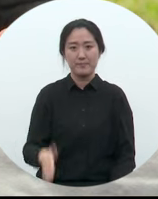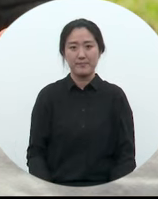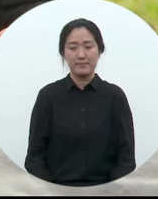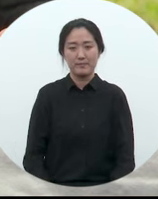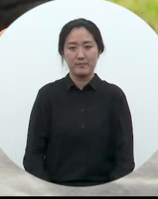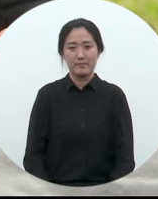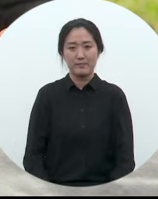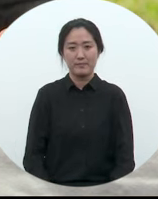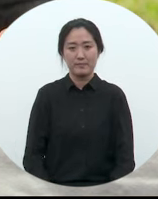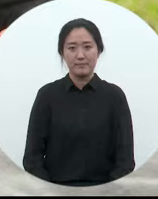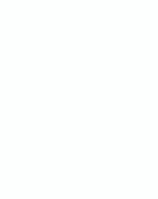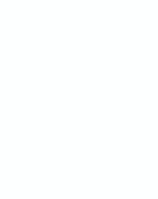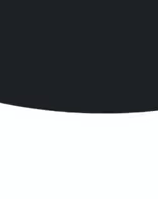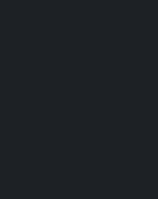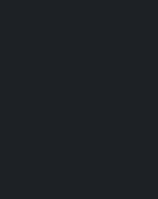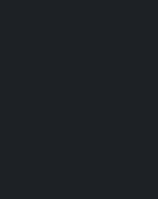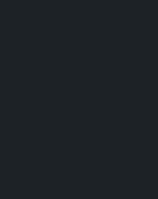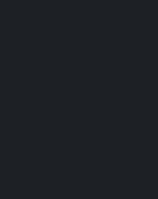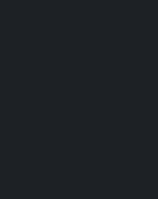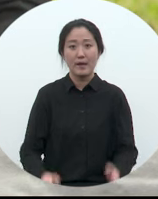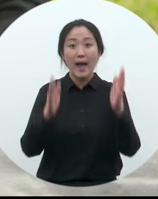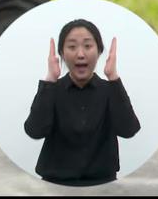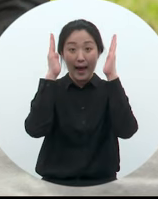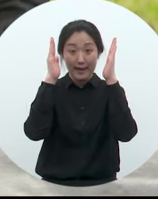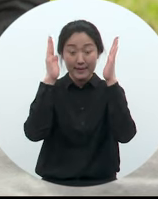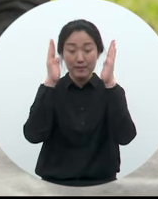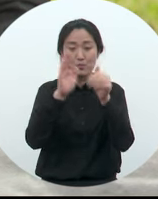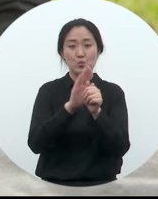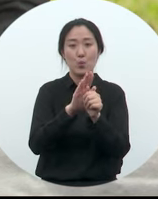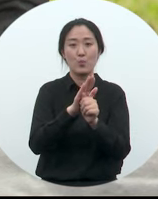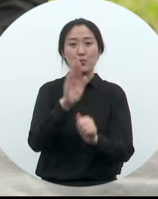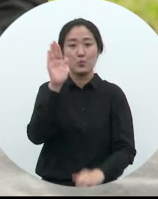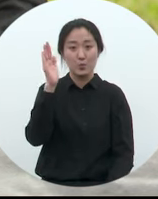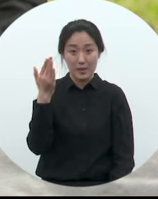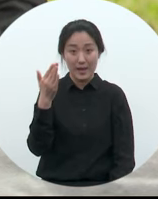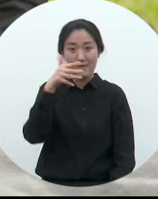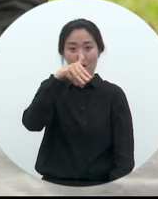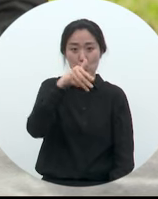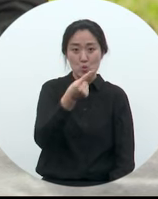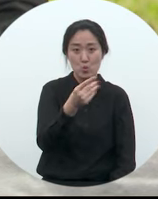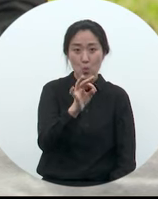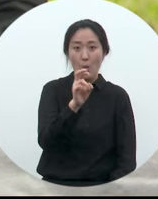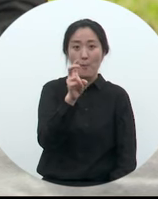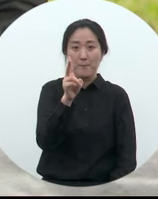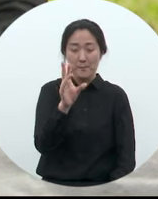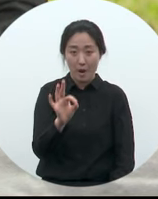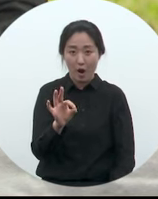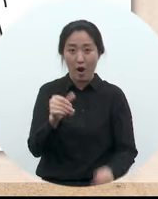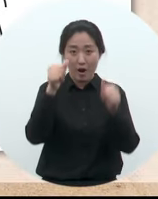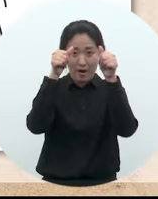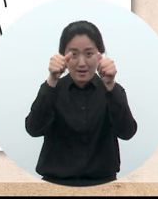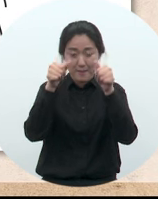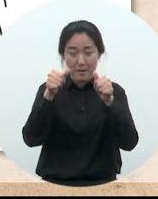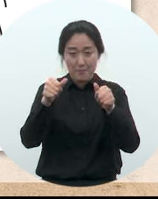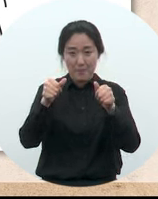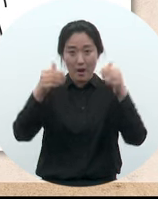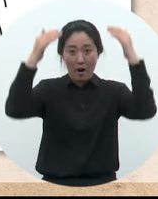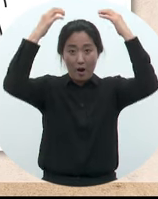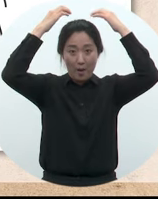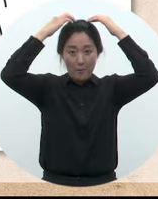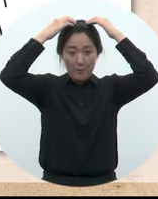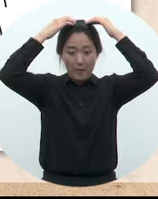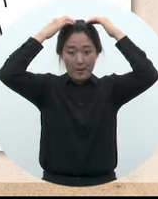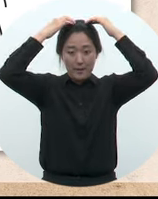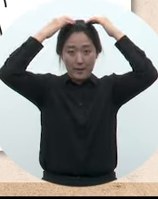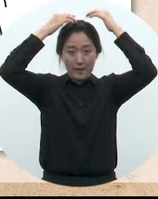것이 바로 굴입니다. 학습에 도움이 되는 총명 지압법을 한번 보면은요, 머리